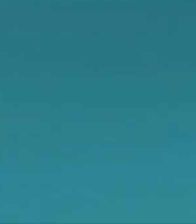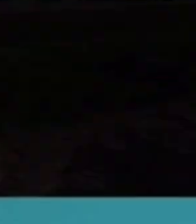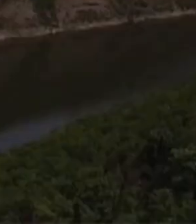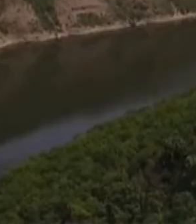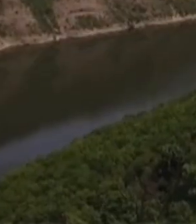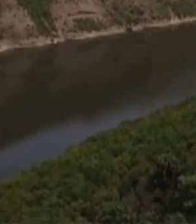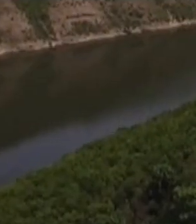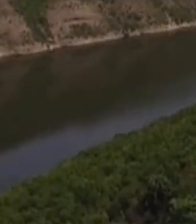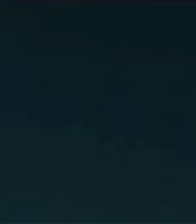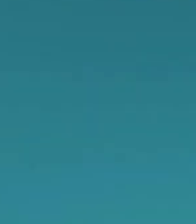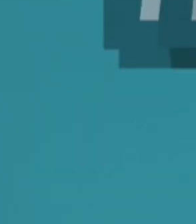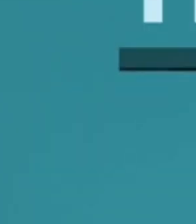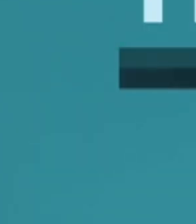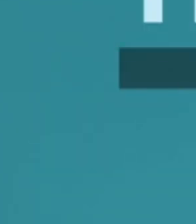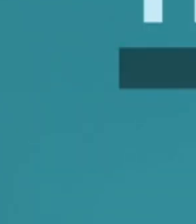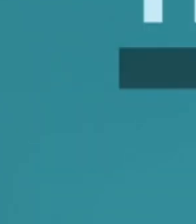Музика